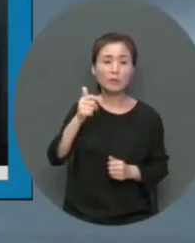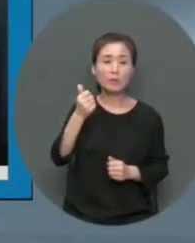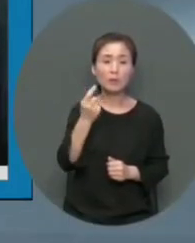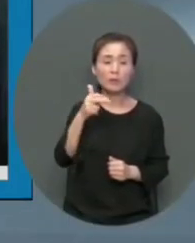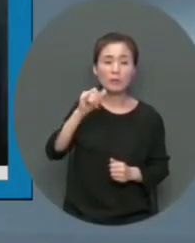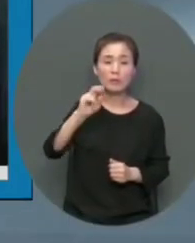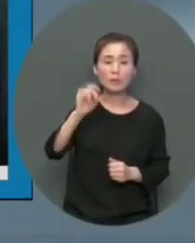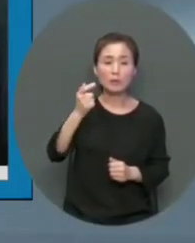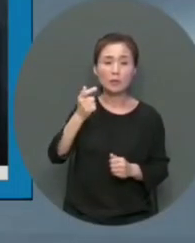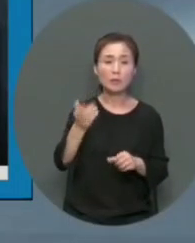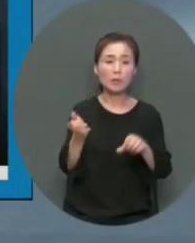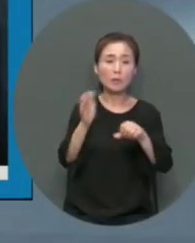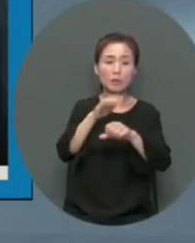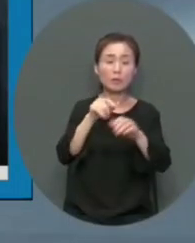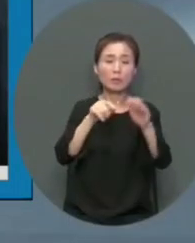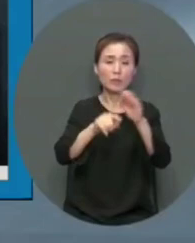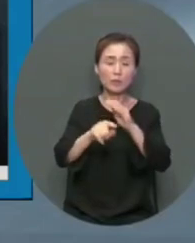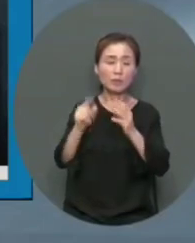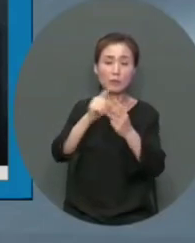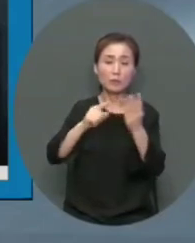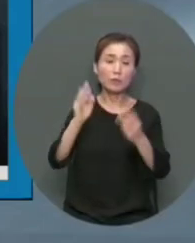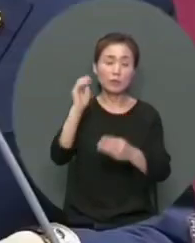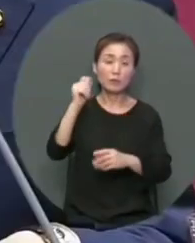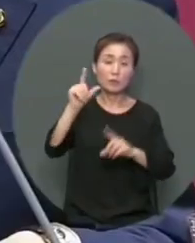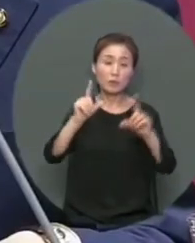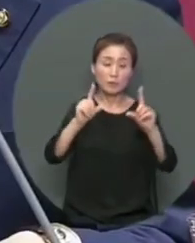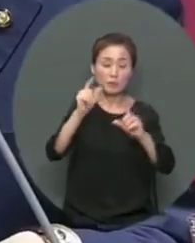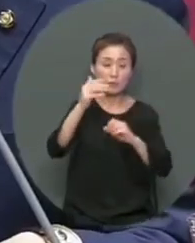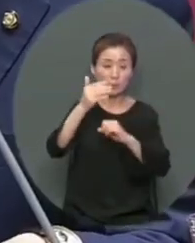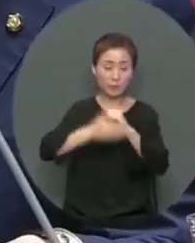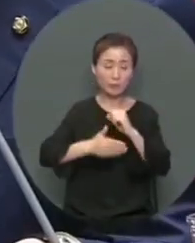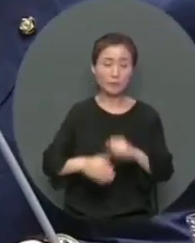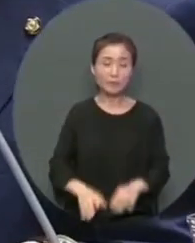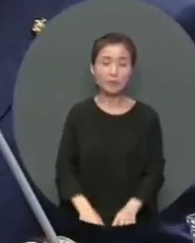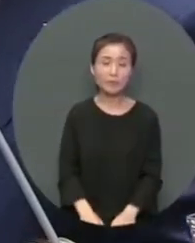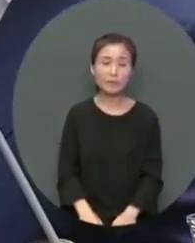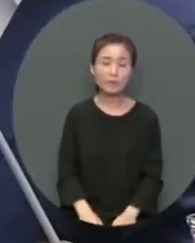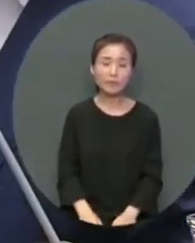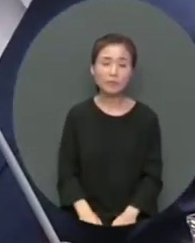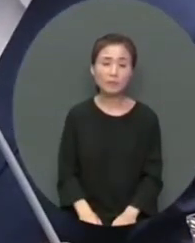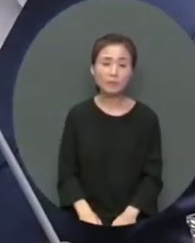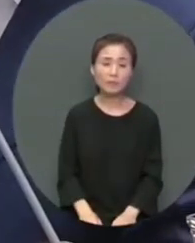호치민 묘소를 방문하는 윤 대통령 사진인데요.